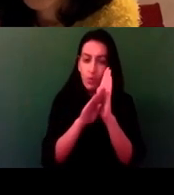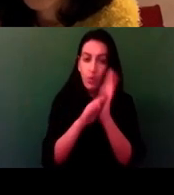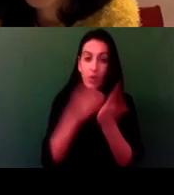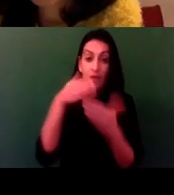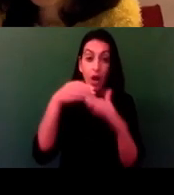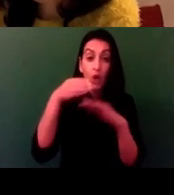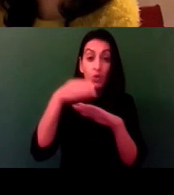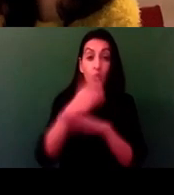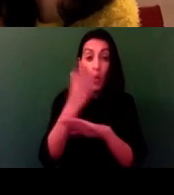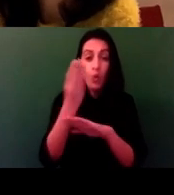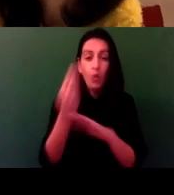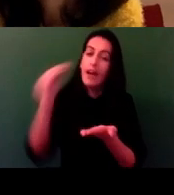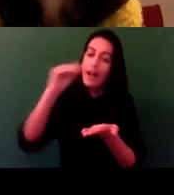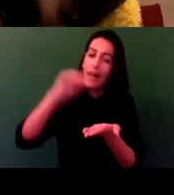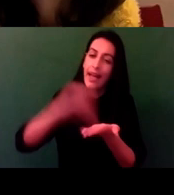vurgulamak istemiştim.